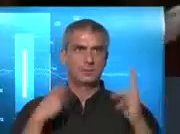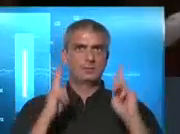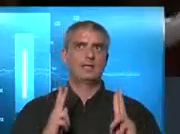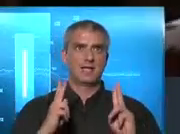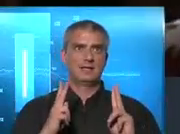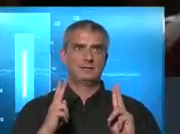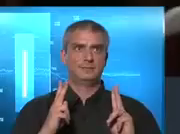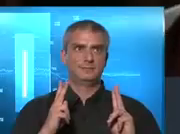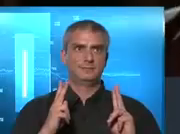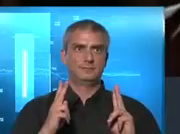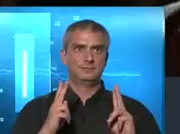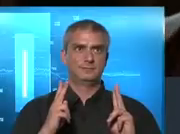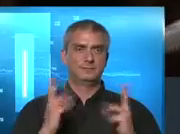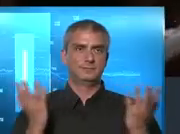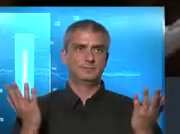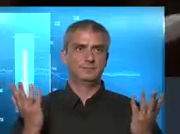the